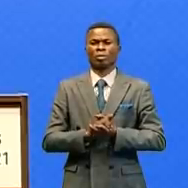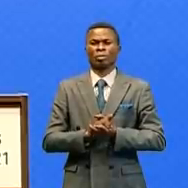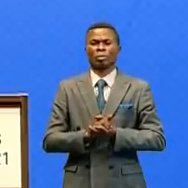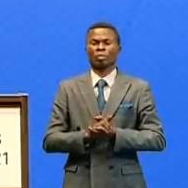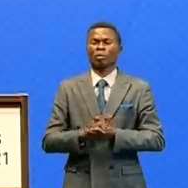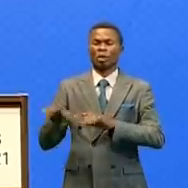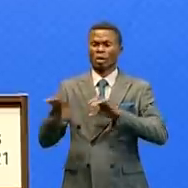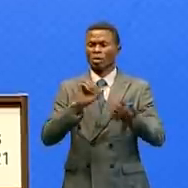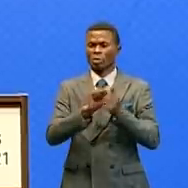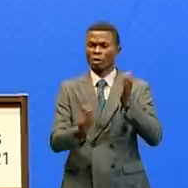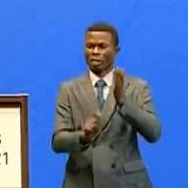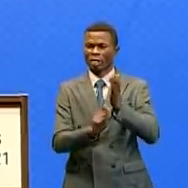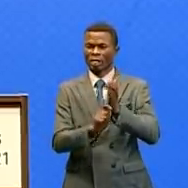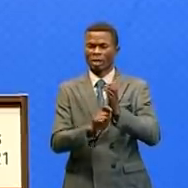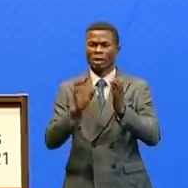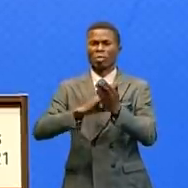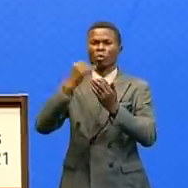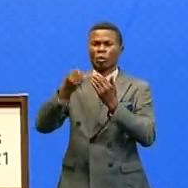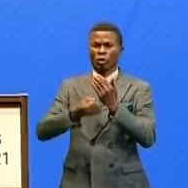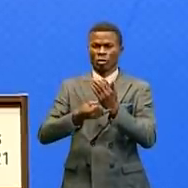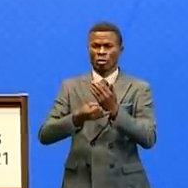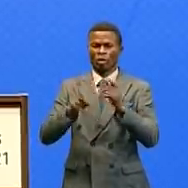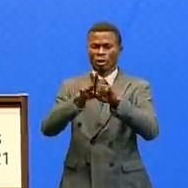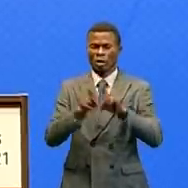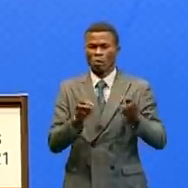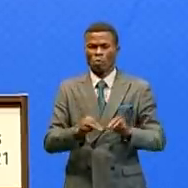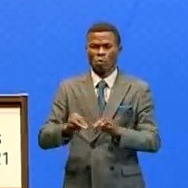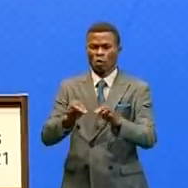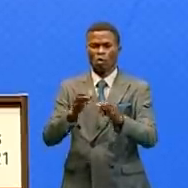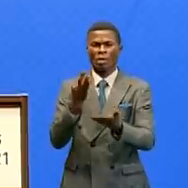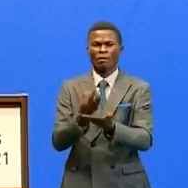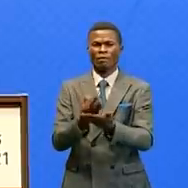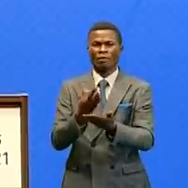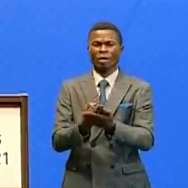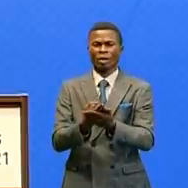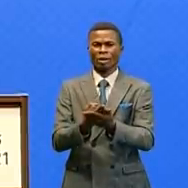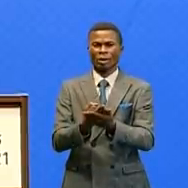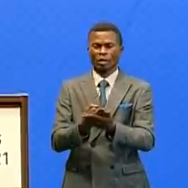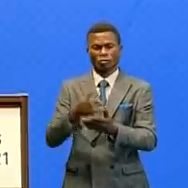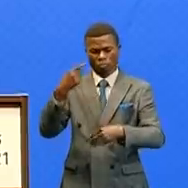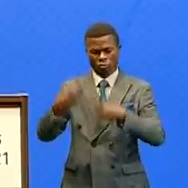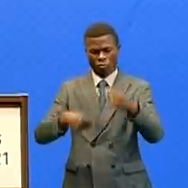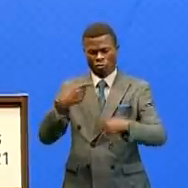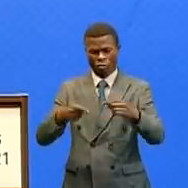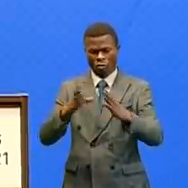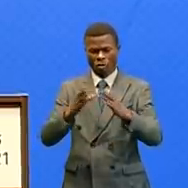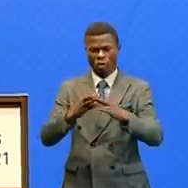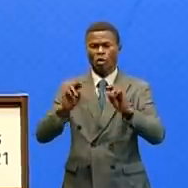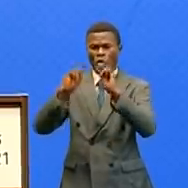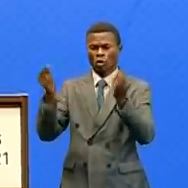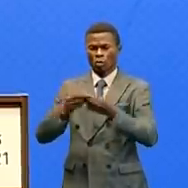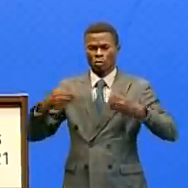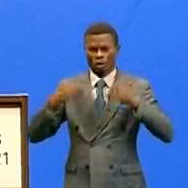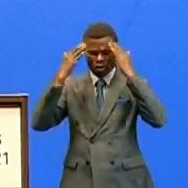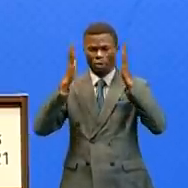Les aspects techniques du projet ainsi que les mécanismes de financement ont été discutés avec la partie